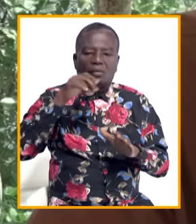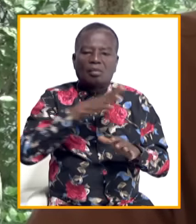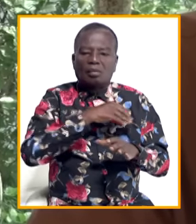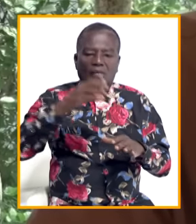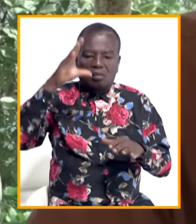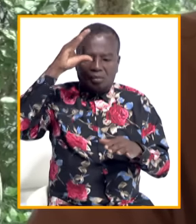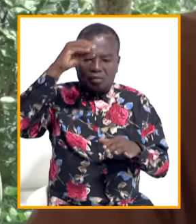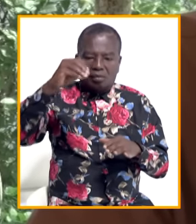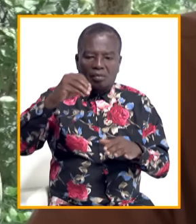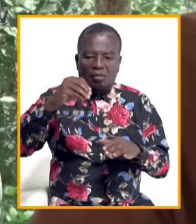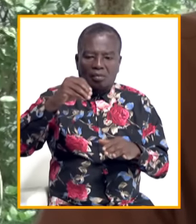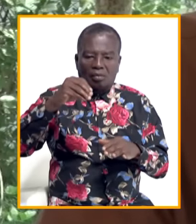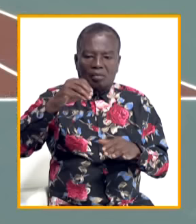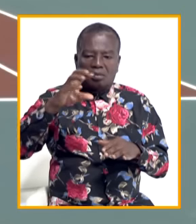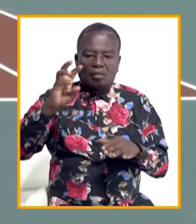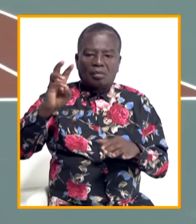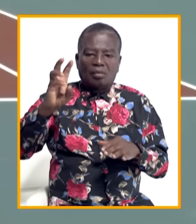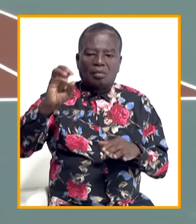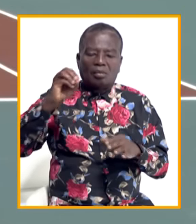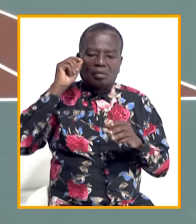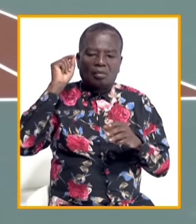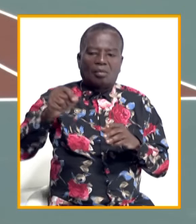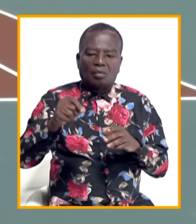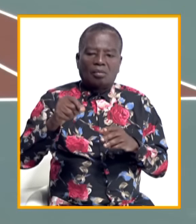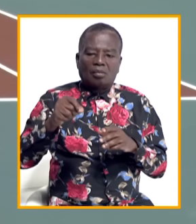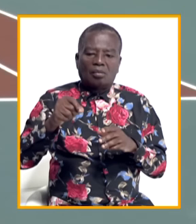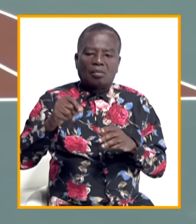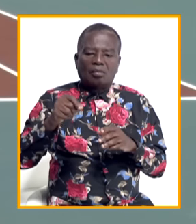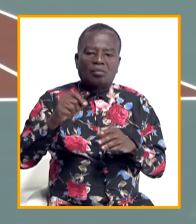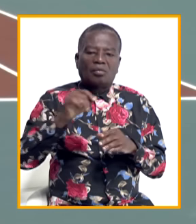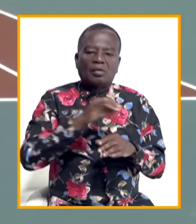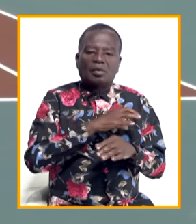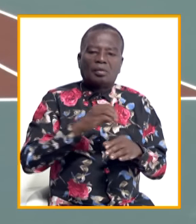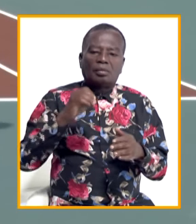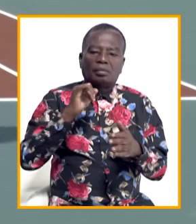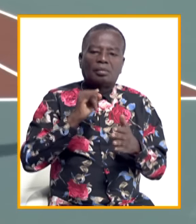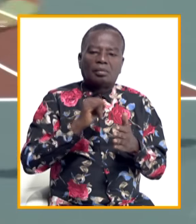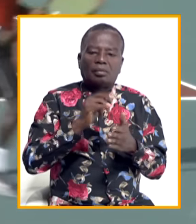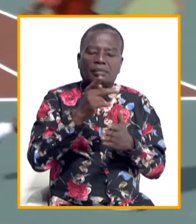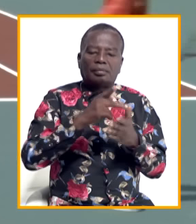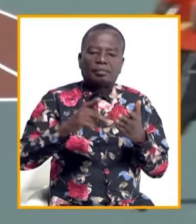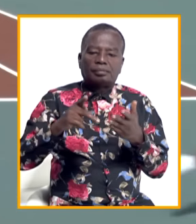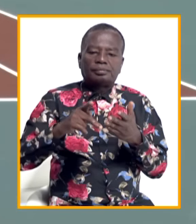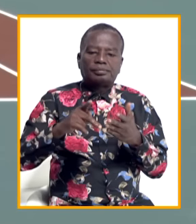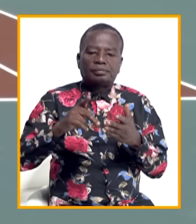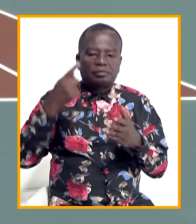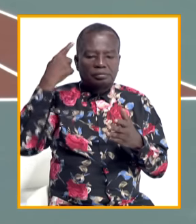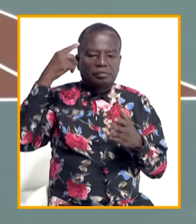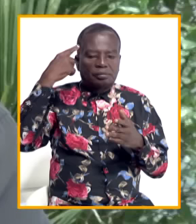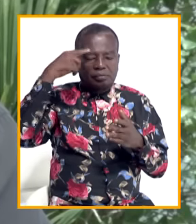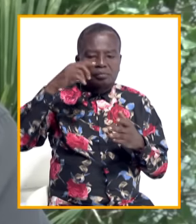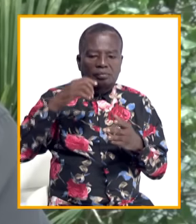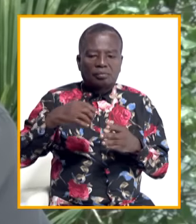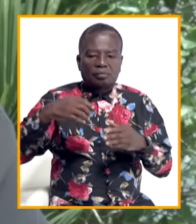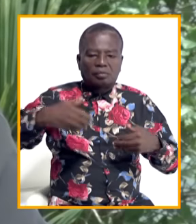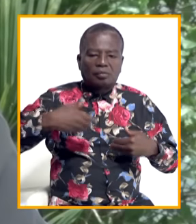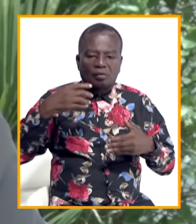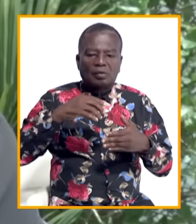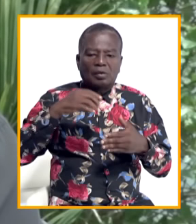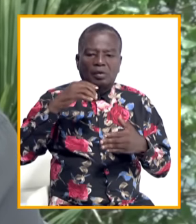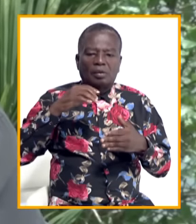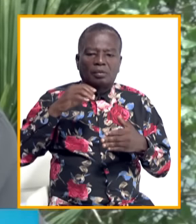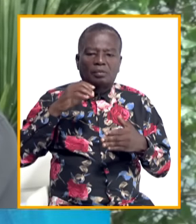gagne 60 points. Ce circuit international disputé en deux étapes est réservé aux juniors et aux minimes. L'objectif final,